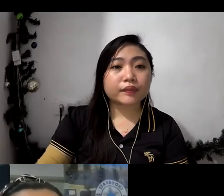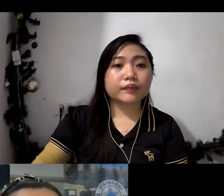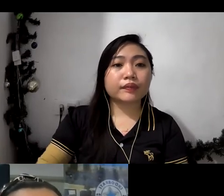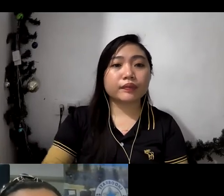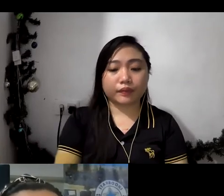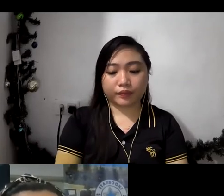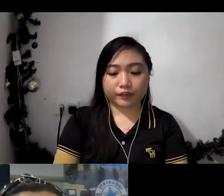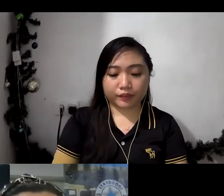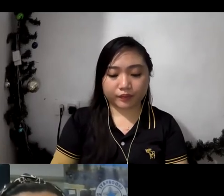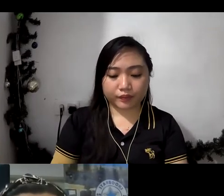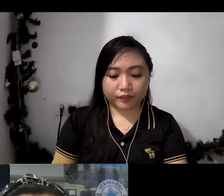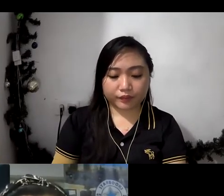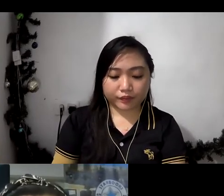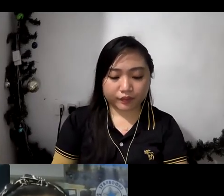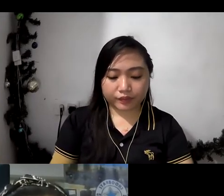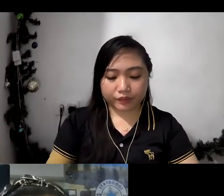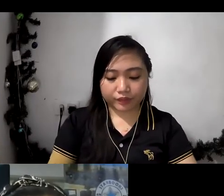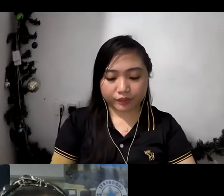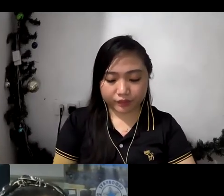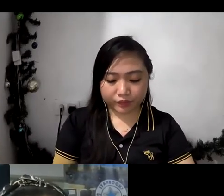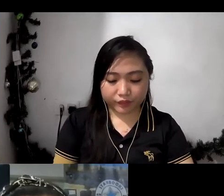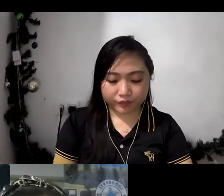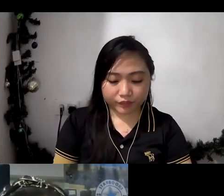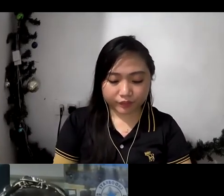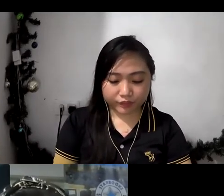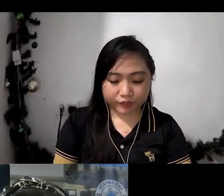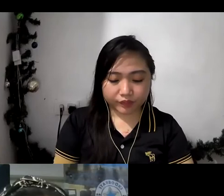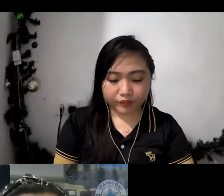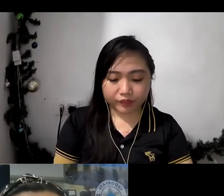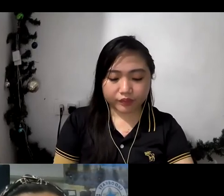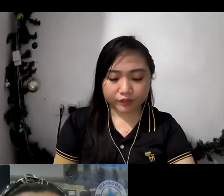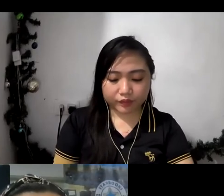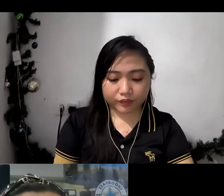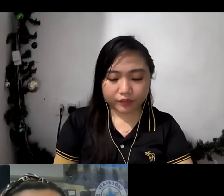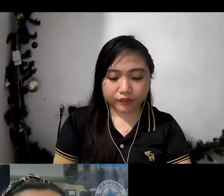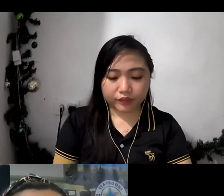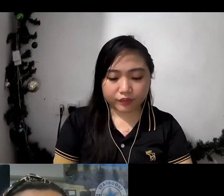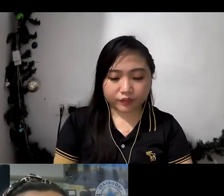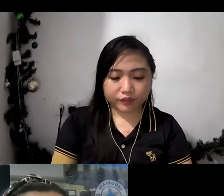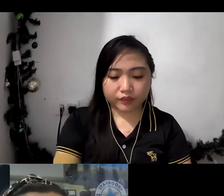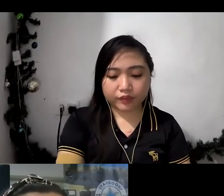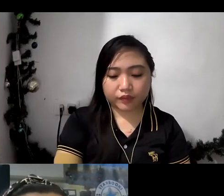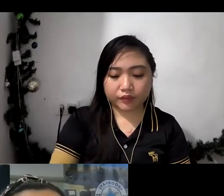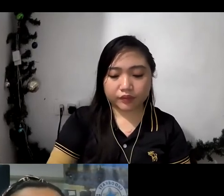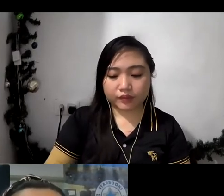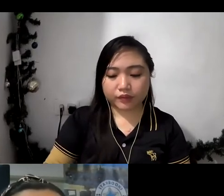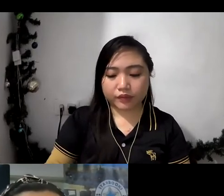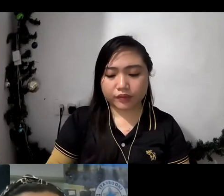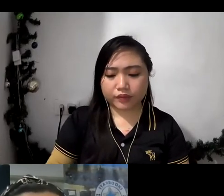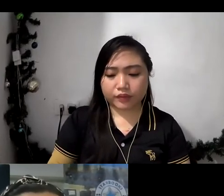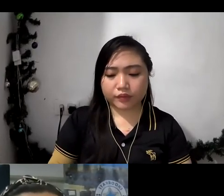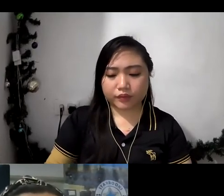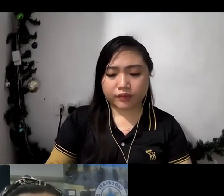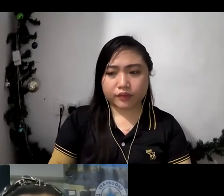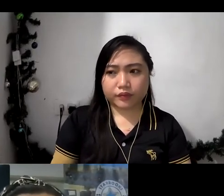gawin kung ang lalaki ay physically abused by a woman o nananakit na babae na nagsasama pa lang? In